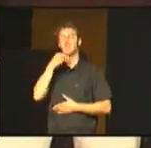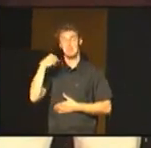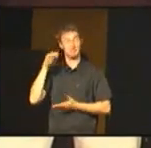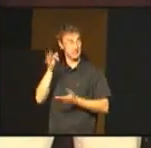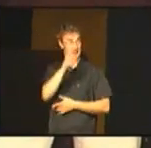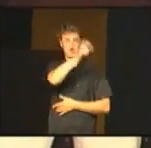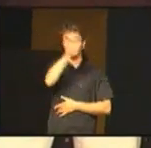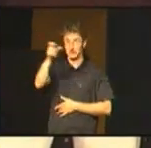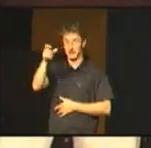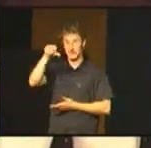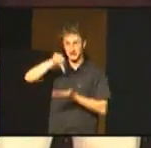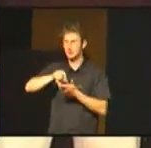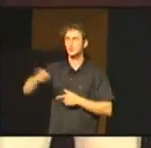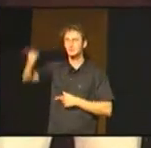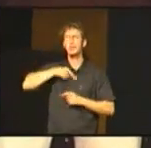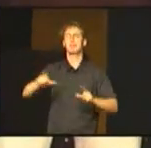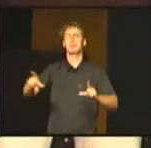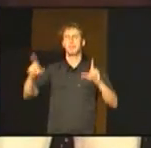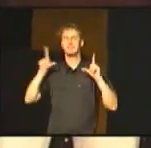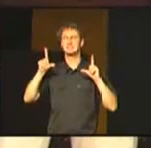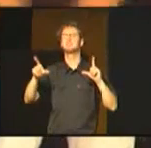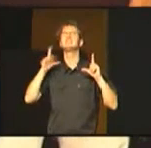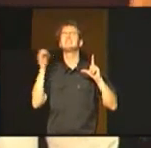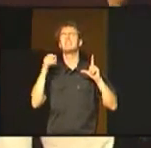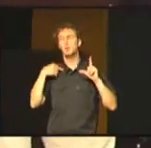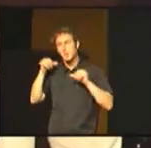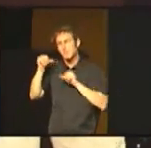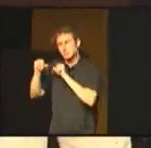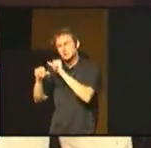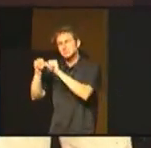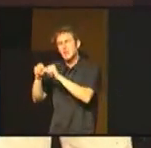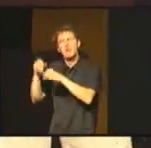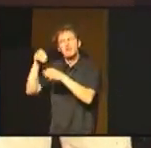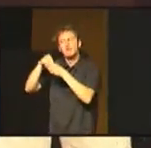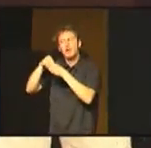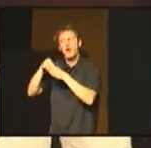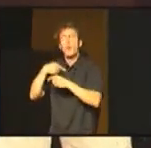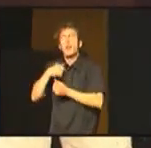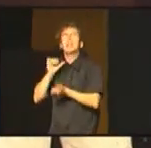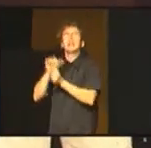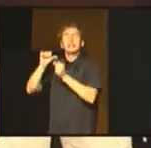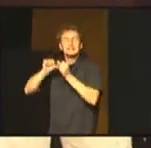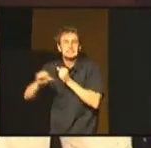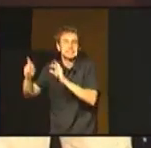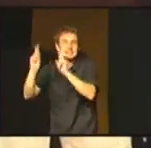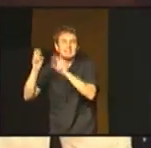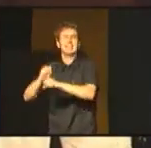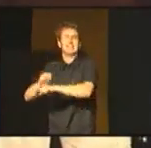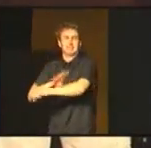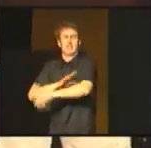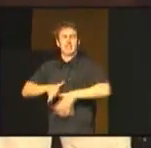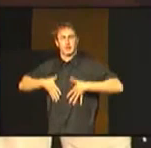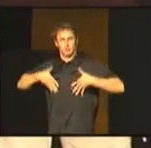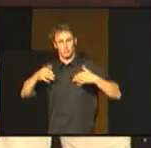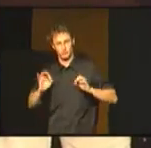país som els protagonistes d'un procés ple d'il·lusió i carregat d'esperança. Després